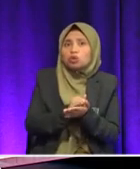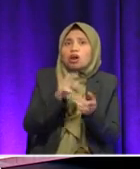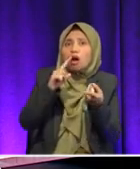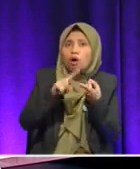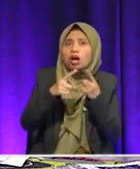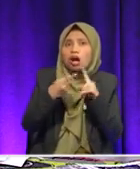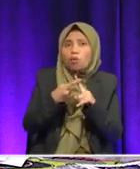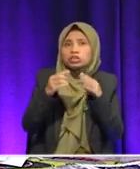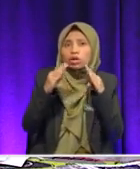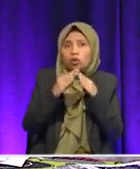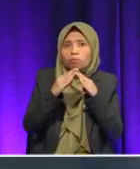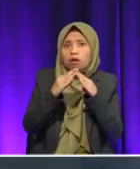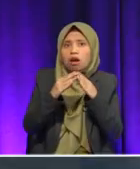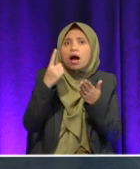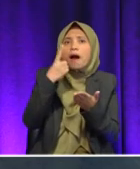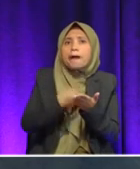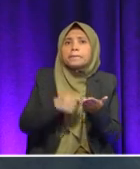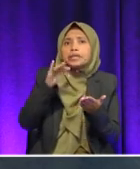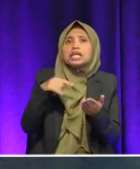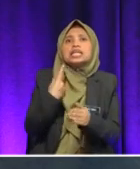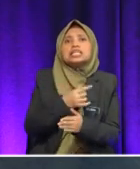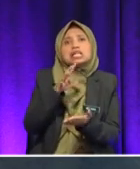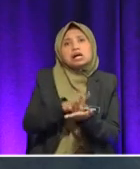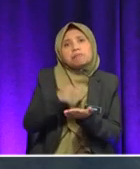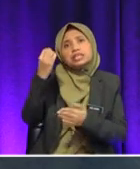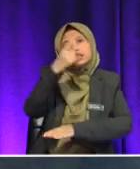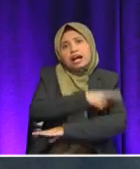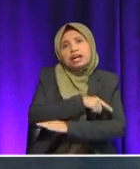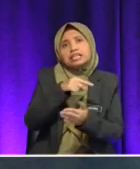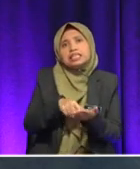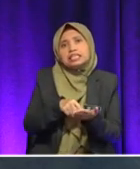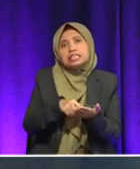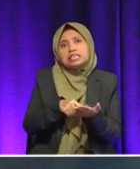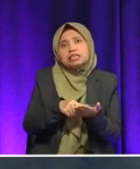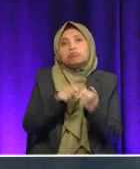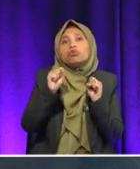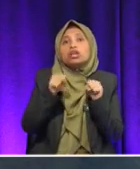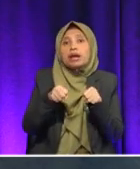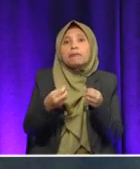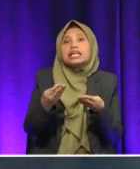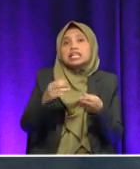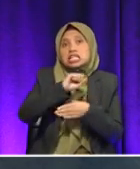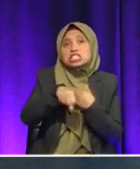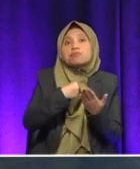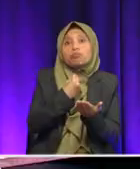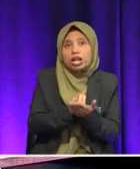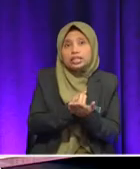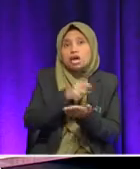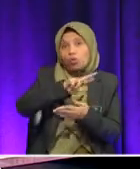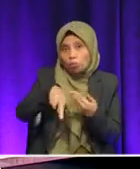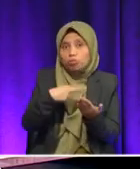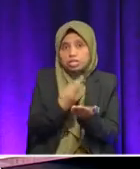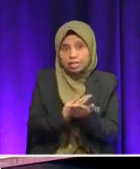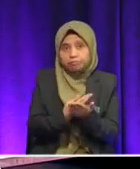tahu apa yang kita baca pada hari ini mungkin bagi sedikit kesimpulan Oke baik daripada